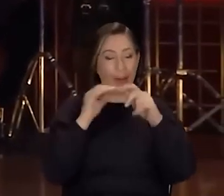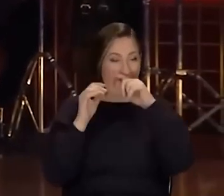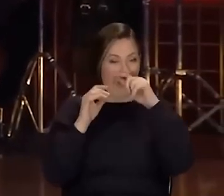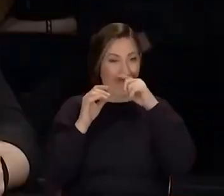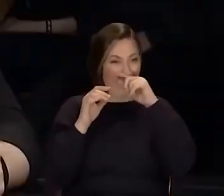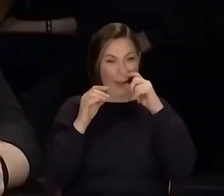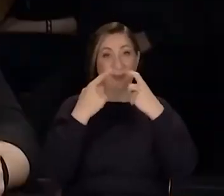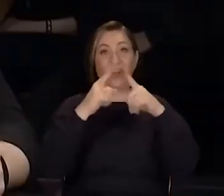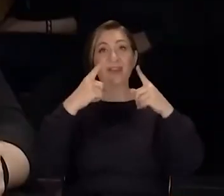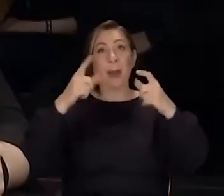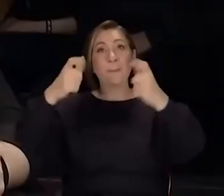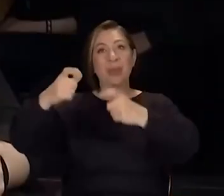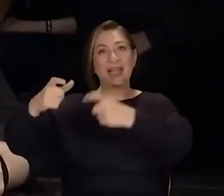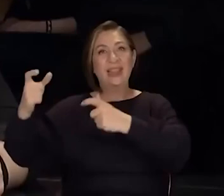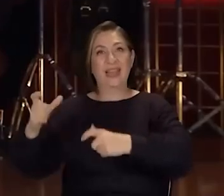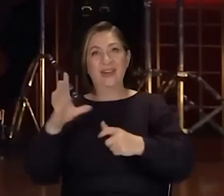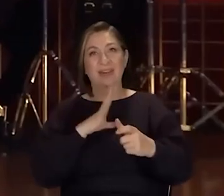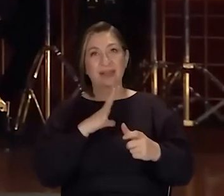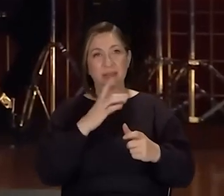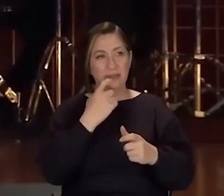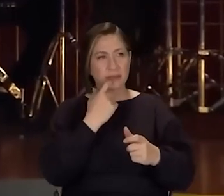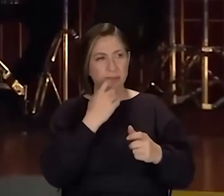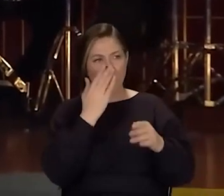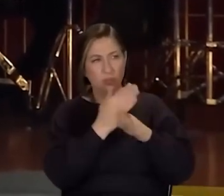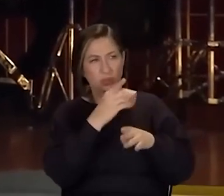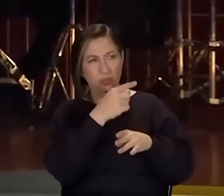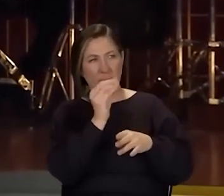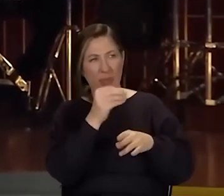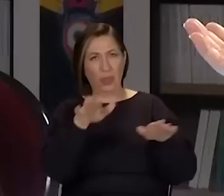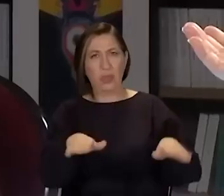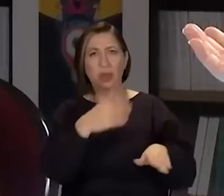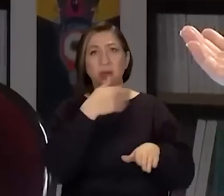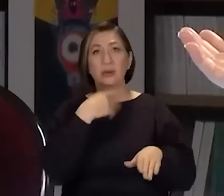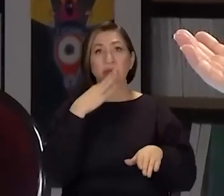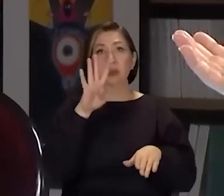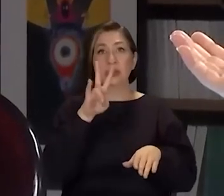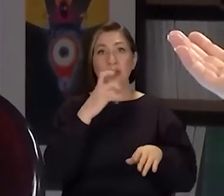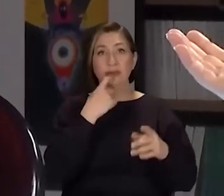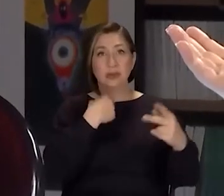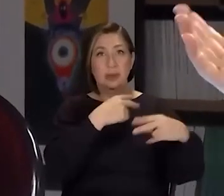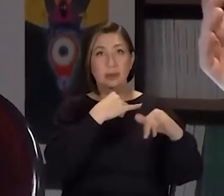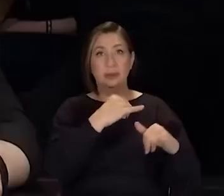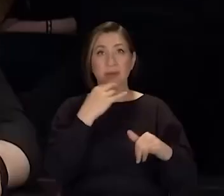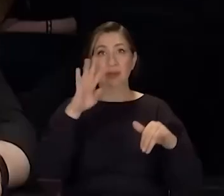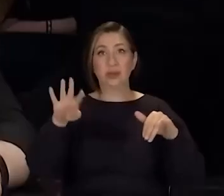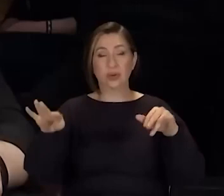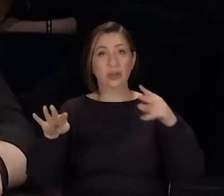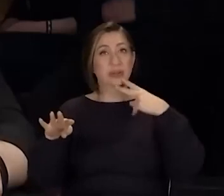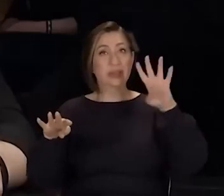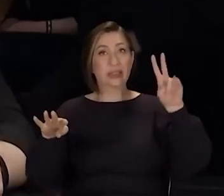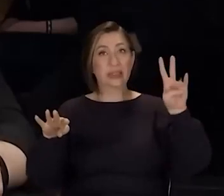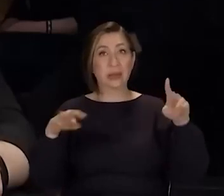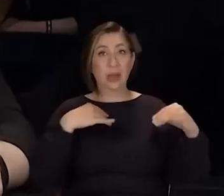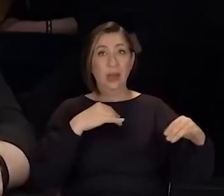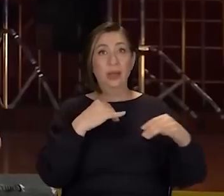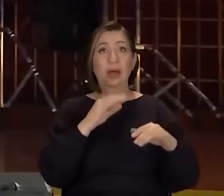evet. mekanda hatta. Tabii. Evet. Tabii tabii. Yaşınız müsaade ediyor mu? 90'larda bebeydiniz ya. Biz 42 yaşındayız efendim ikimiz de. O 44 ben